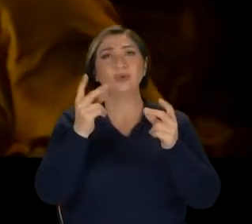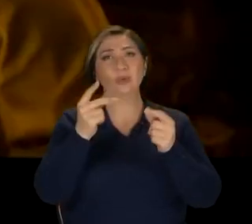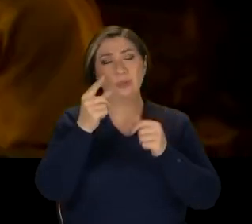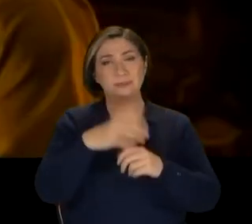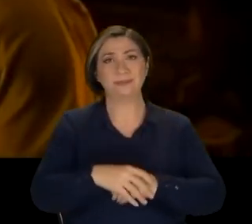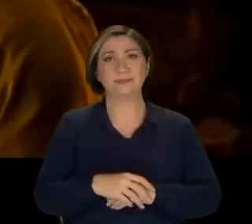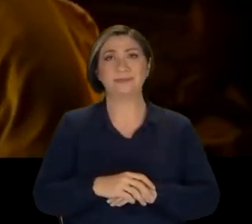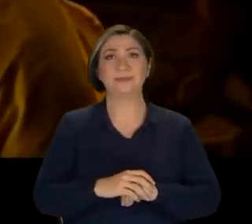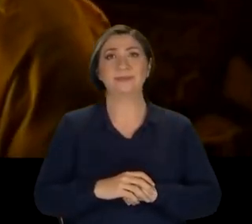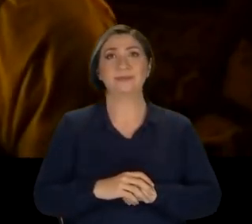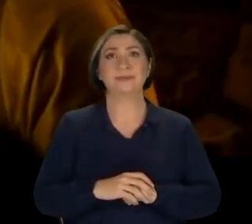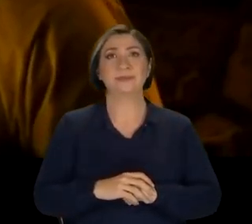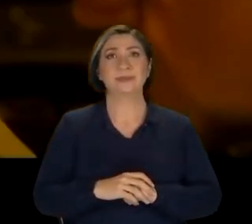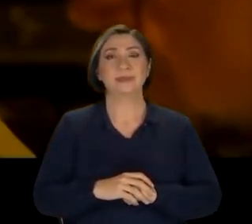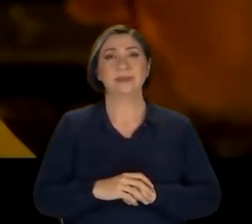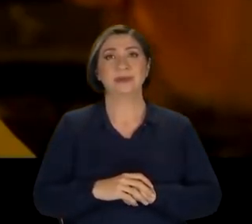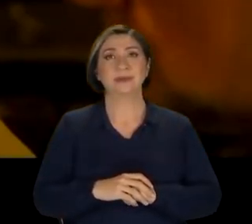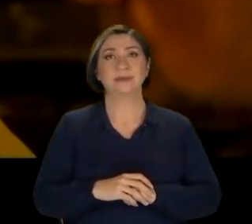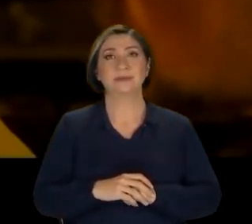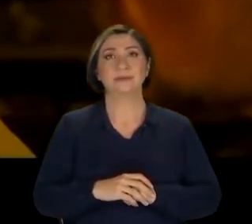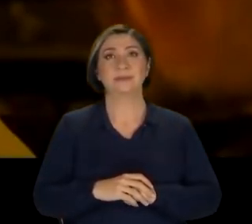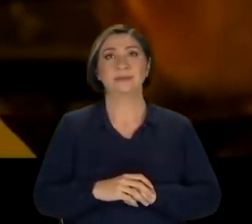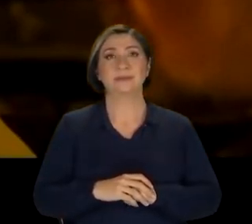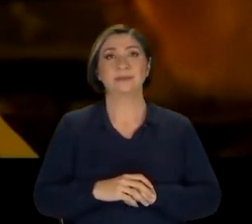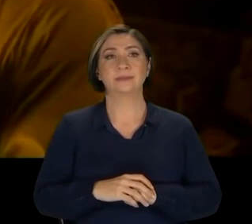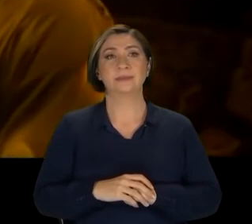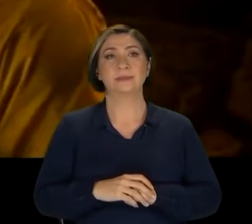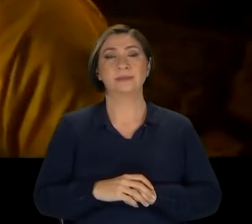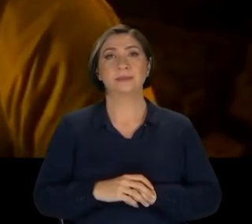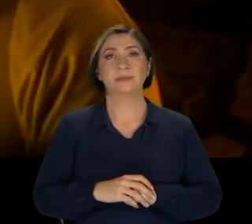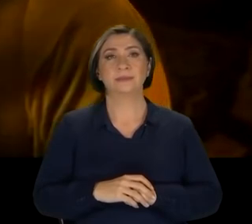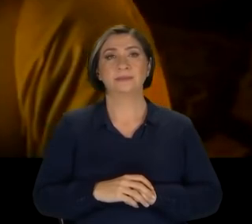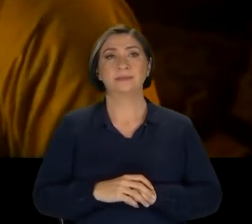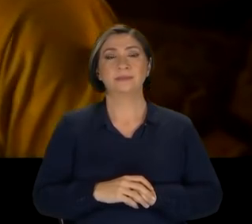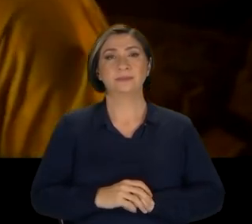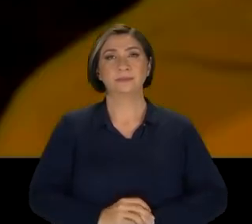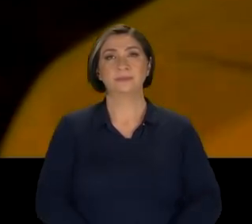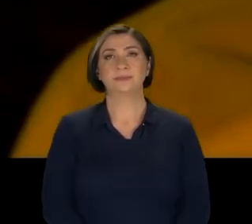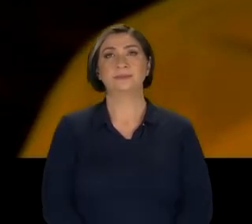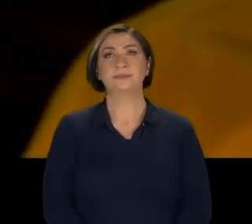Gold buttons. I love my wife. I love my children. I have a big stick up my